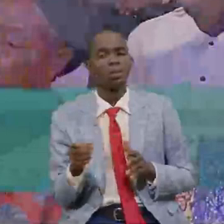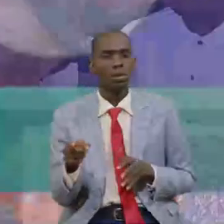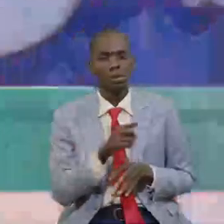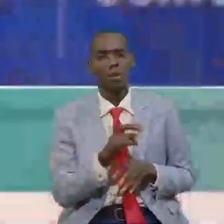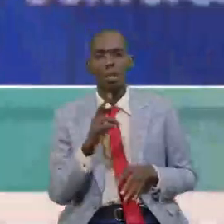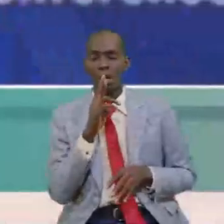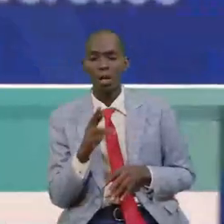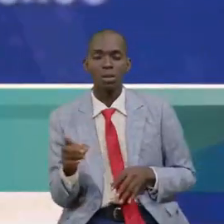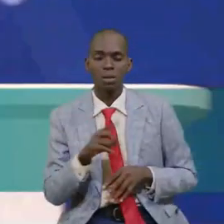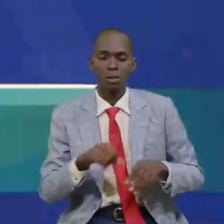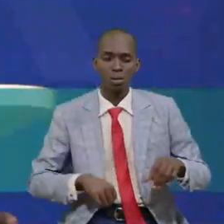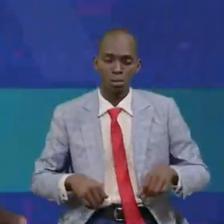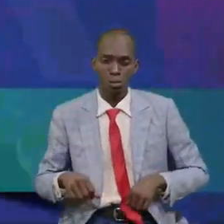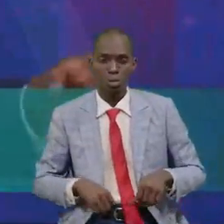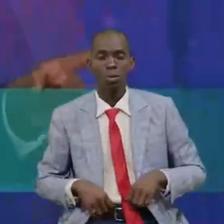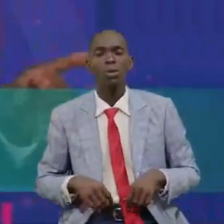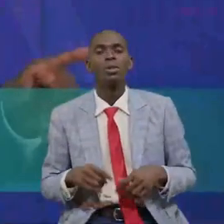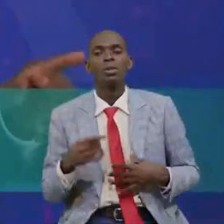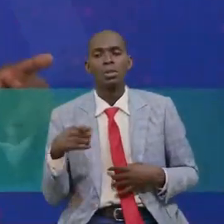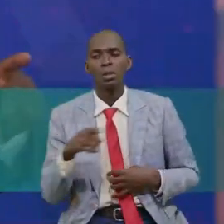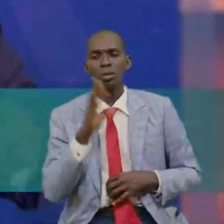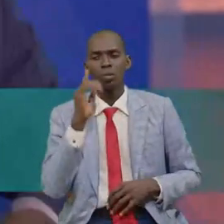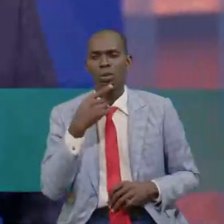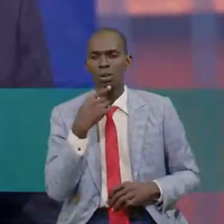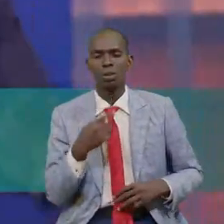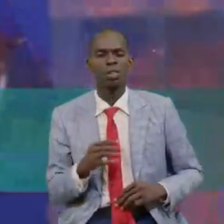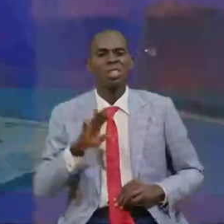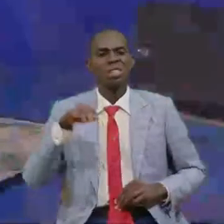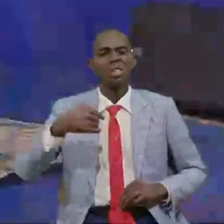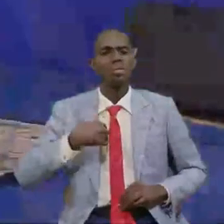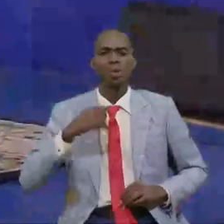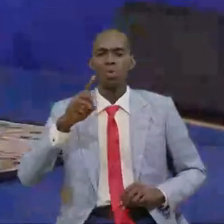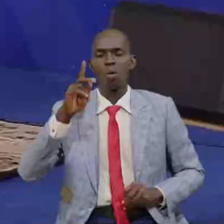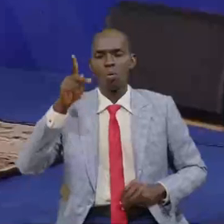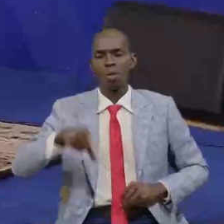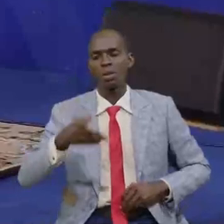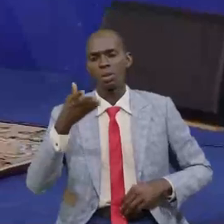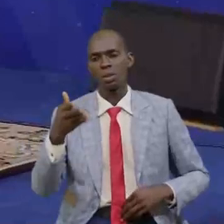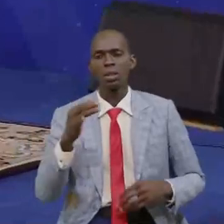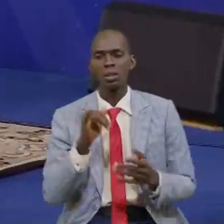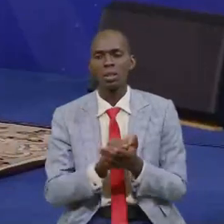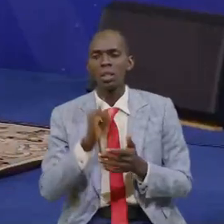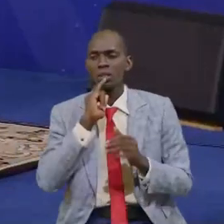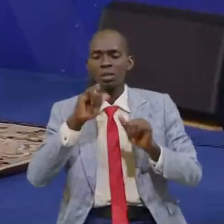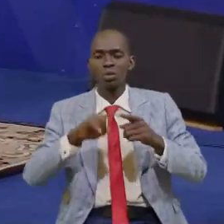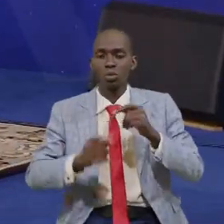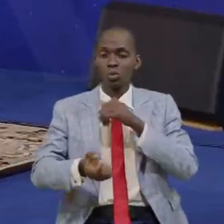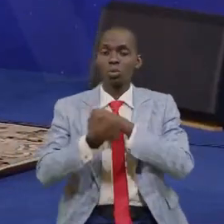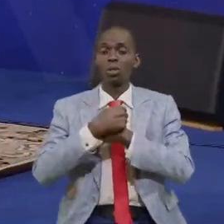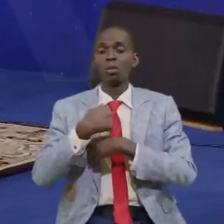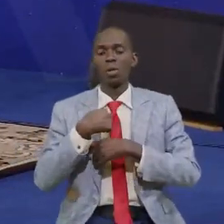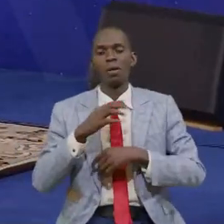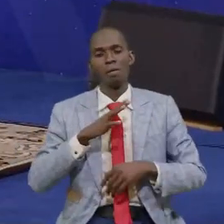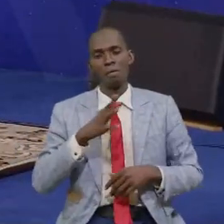peuvent... se vanter, c'est ce qu'ils sont. Ils vont dire, « Oh, donne-moi un seul homme là-bas. S'il est capable de me vaincre,